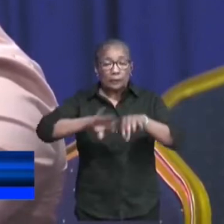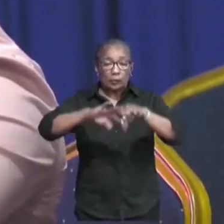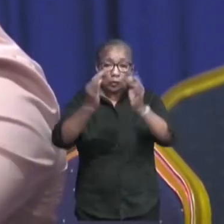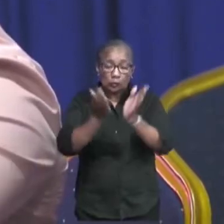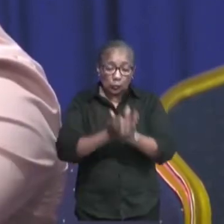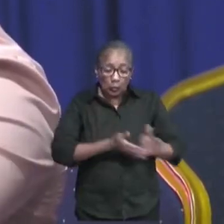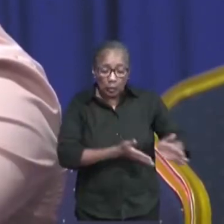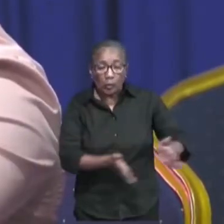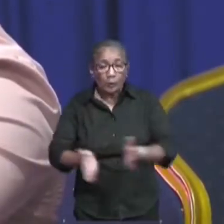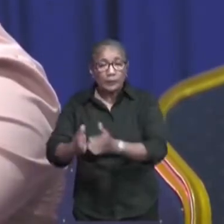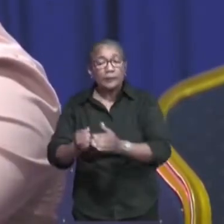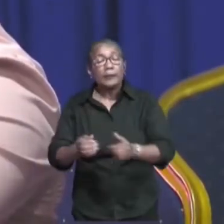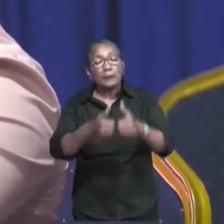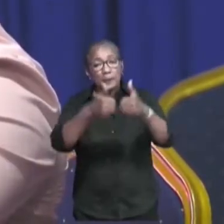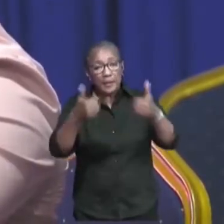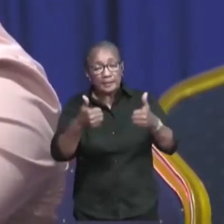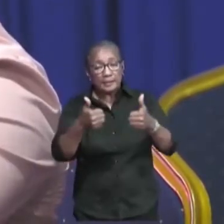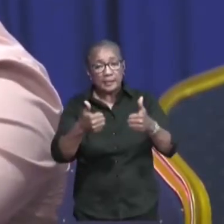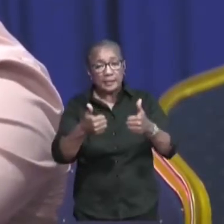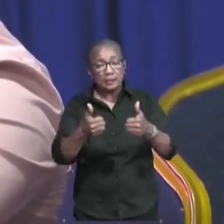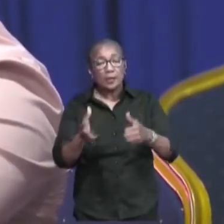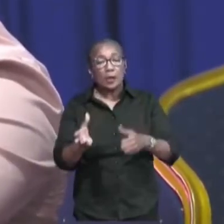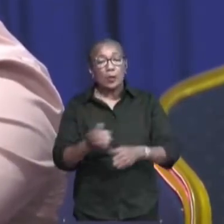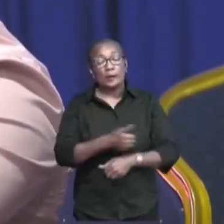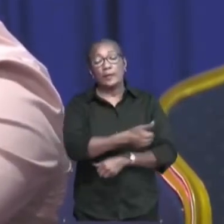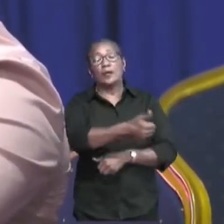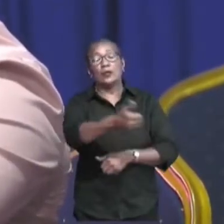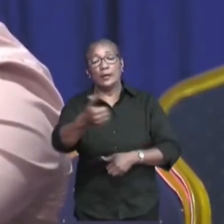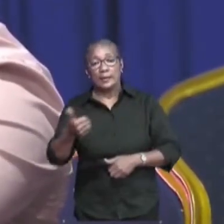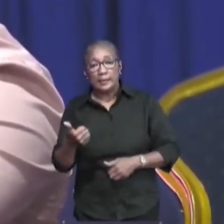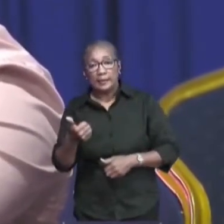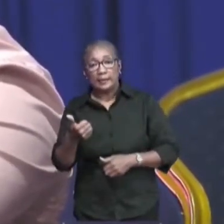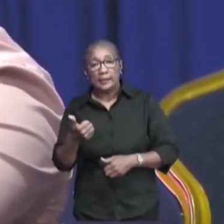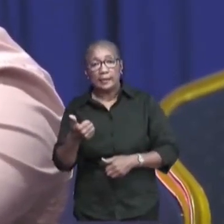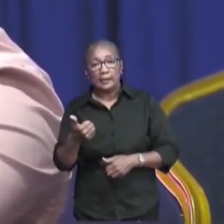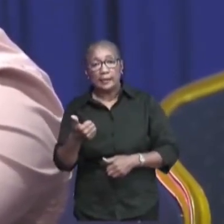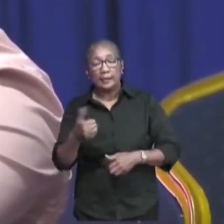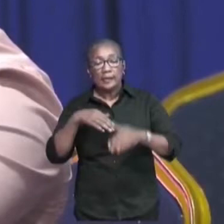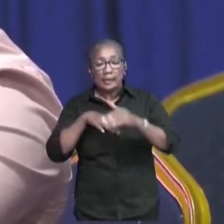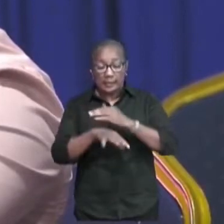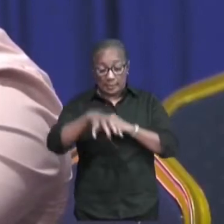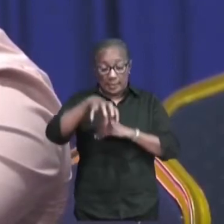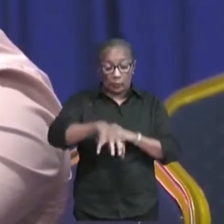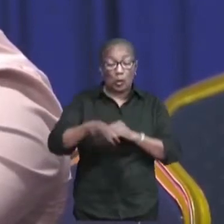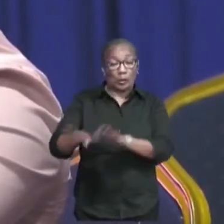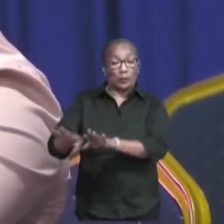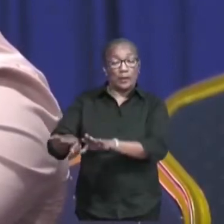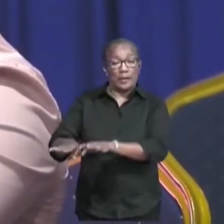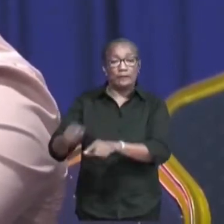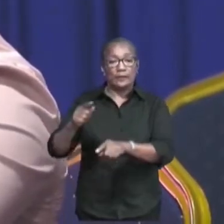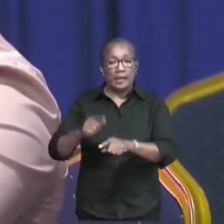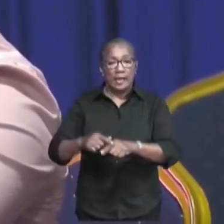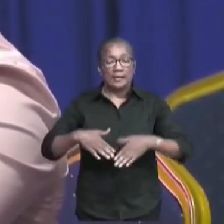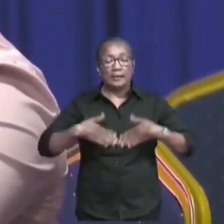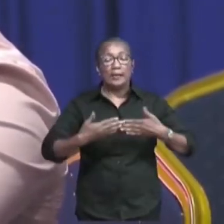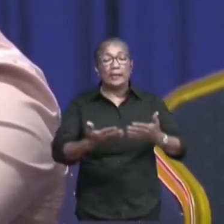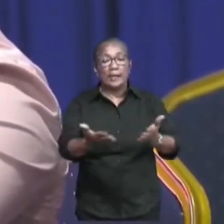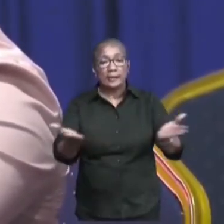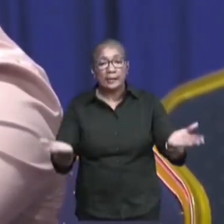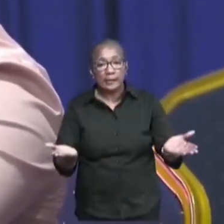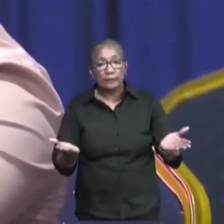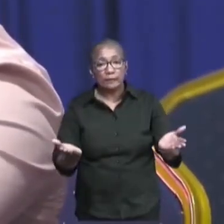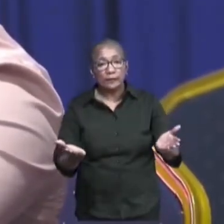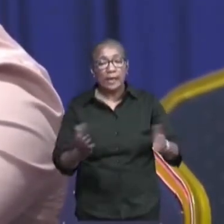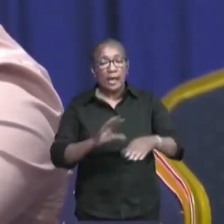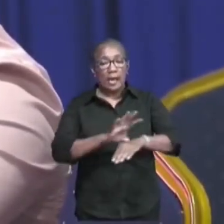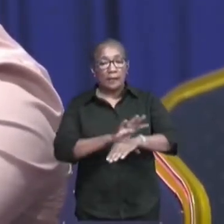rivier het beste is. Waarbij we dus ieder in house, in het dorp houden en de gelegenheid geven aan de medische